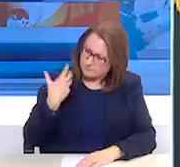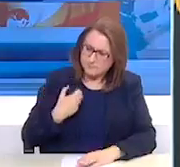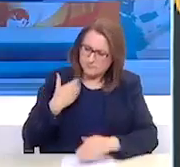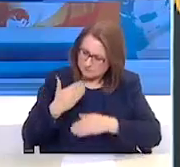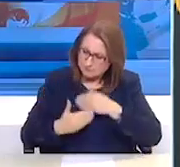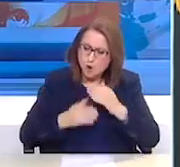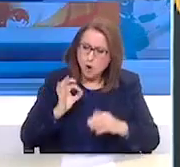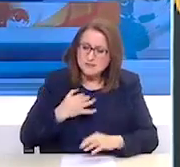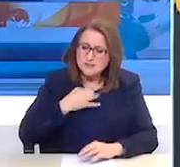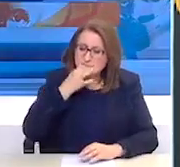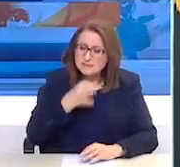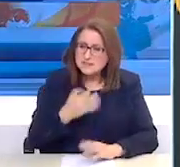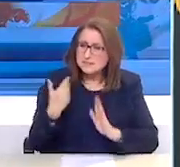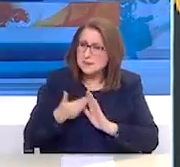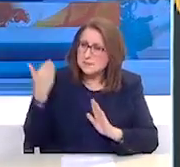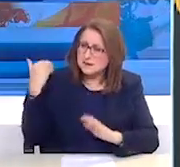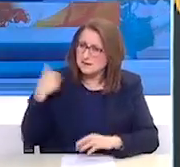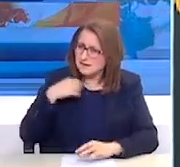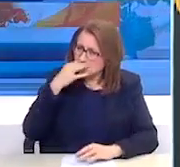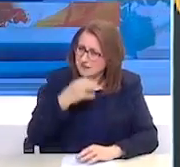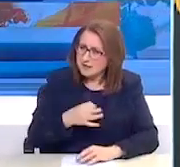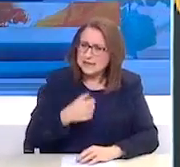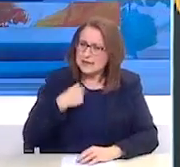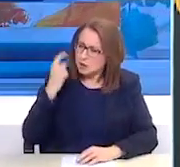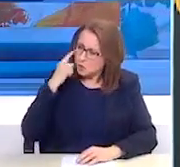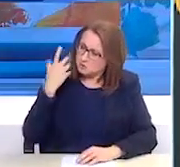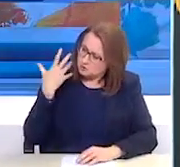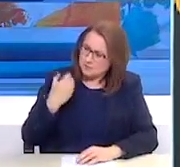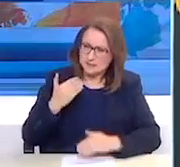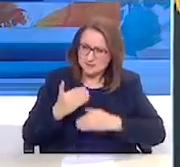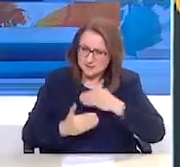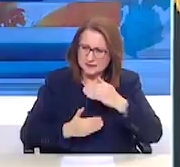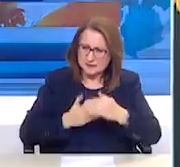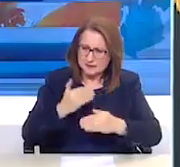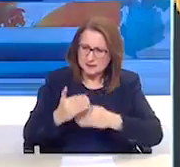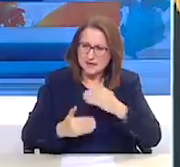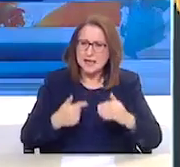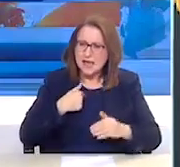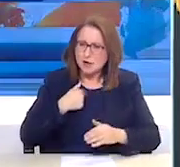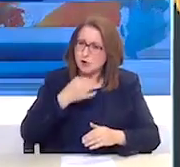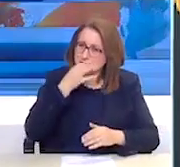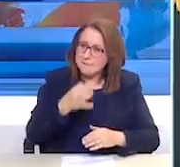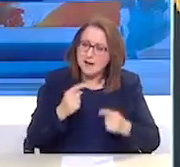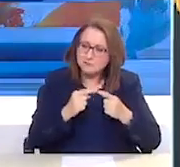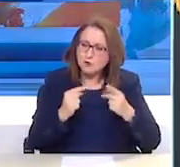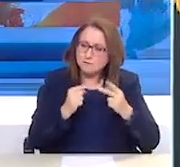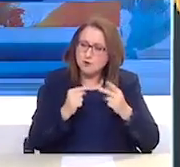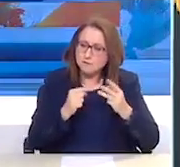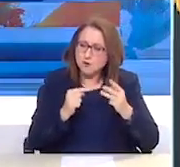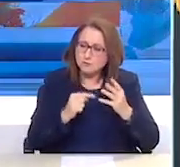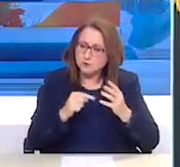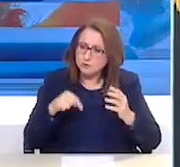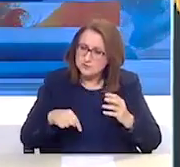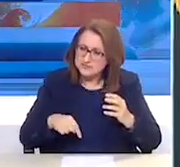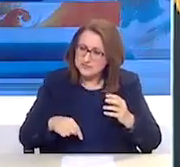αυτά που σας είπα. Απλά επειδή δεν τονίζονται πολύ κάποιοι από τους κινδύνους, θεώρησα σκόπιμο σήμερα να φέρω κάποιους από τους κινδύνους